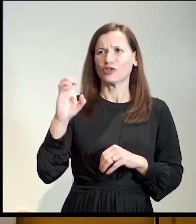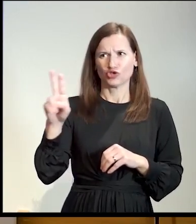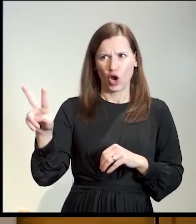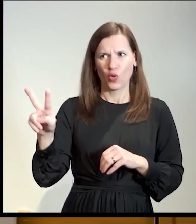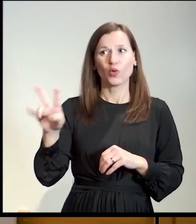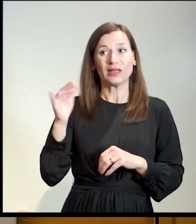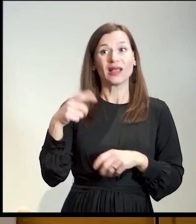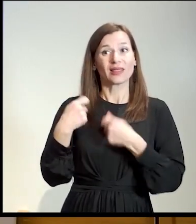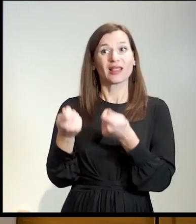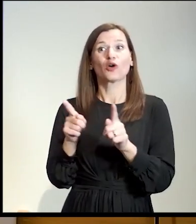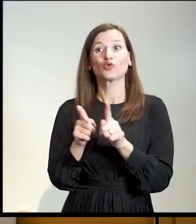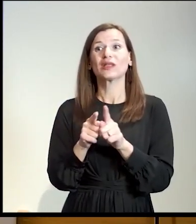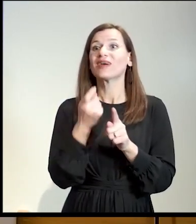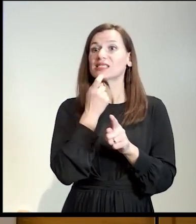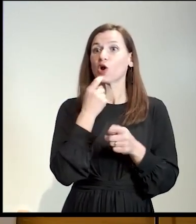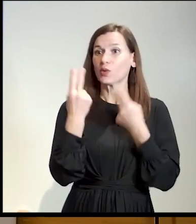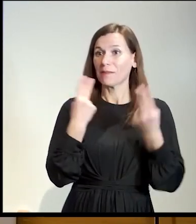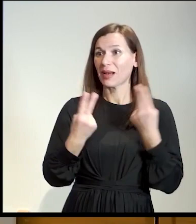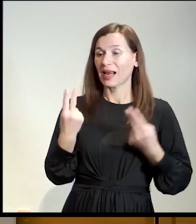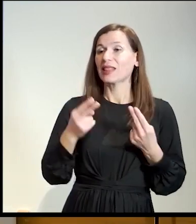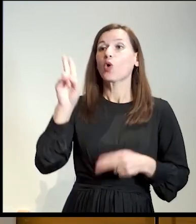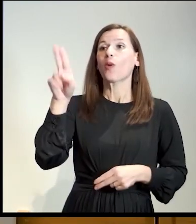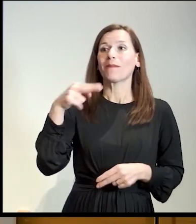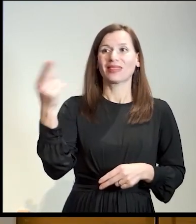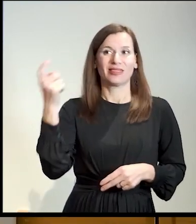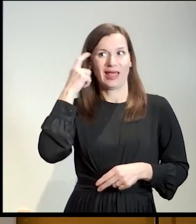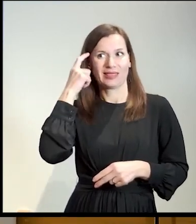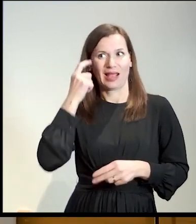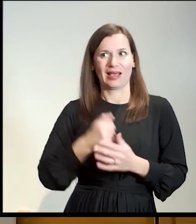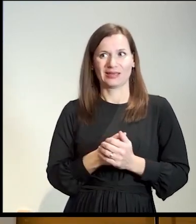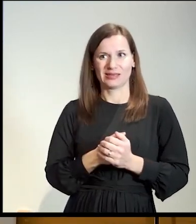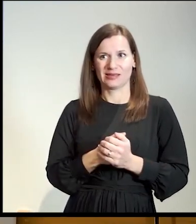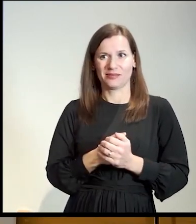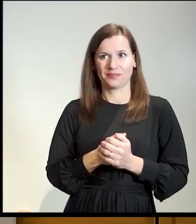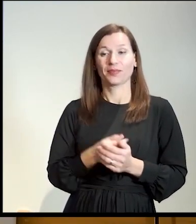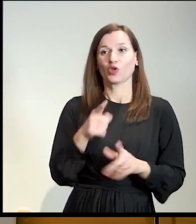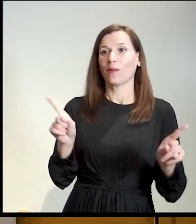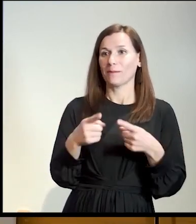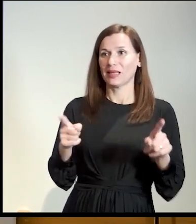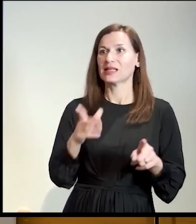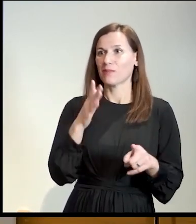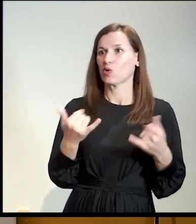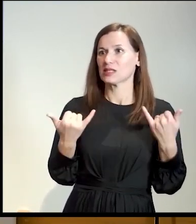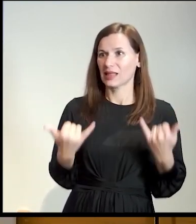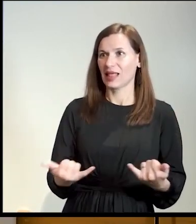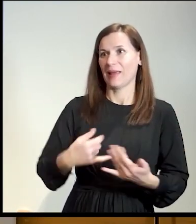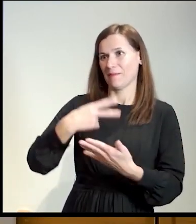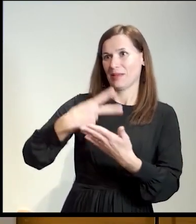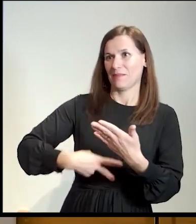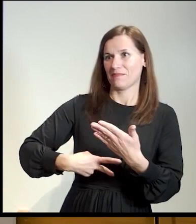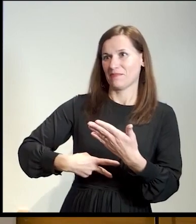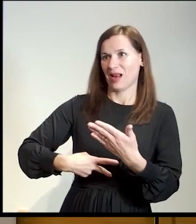v jezikovni pregled umetni inteligenci. To pesem bo zdaj prebral